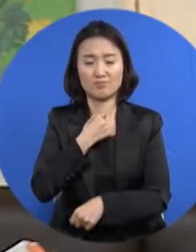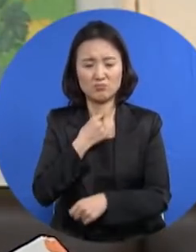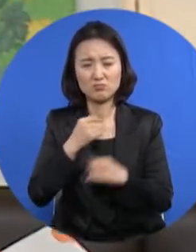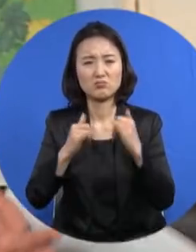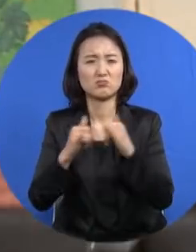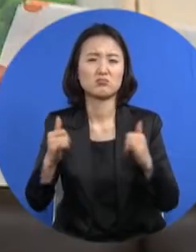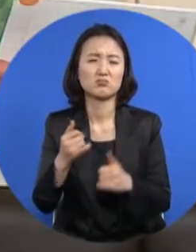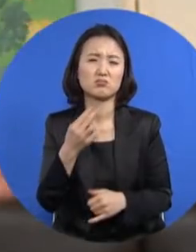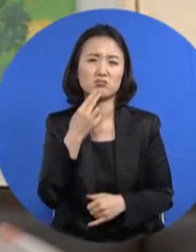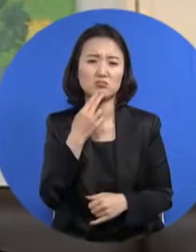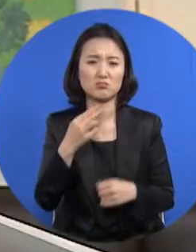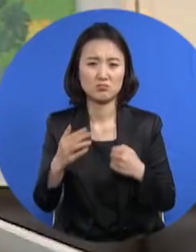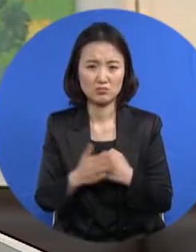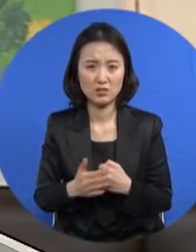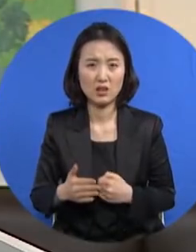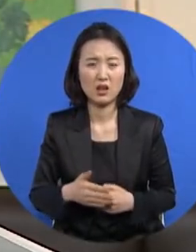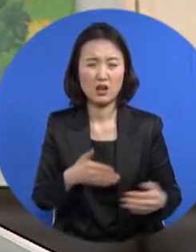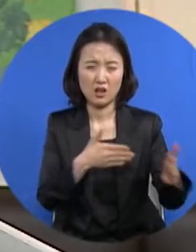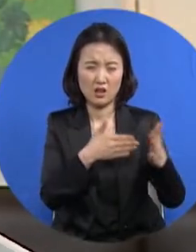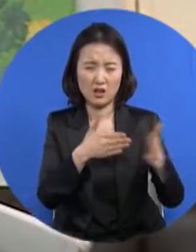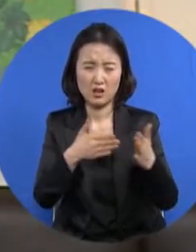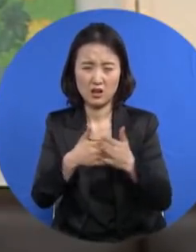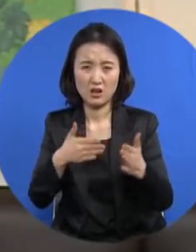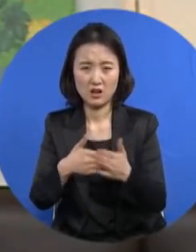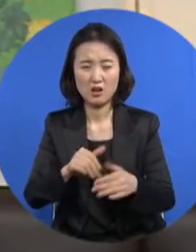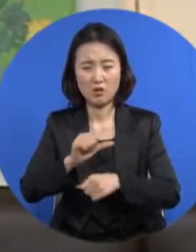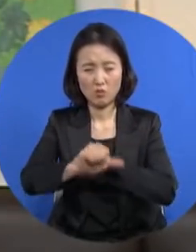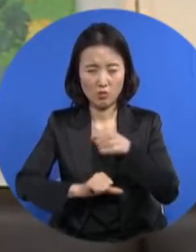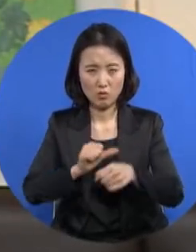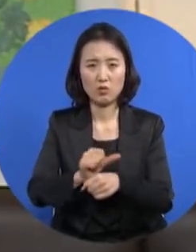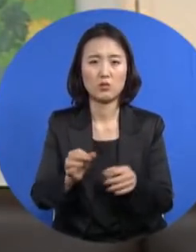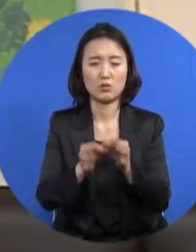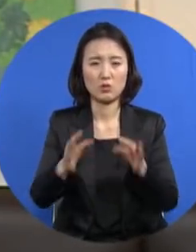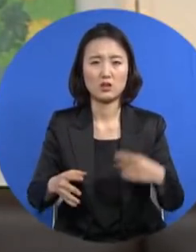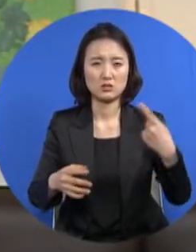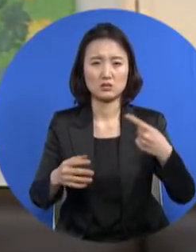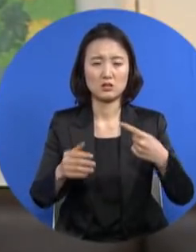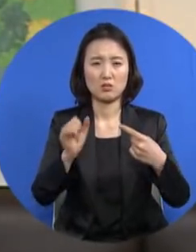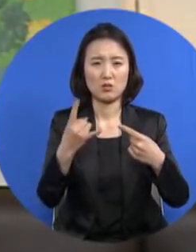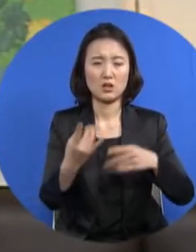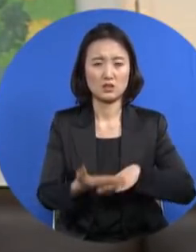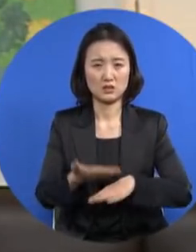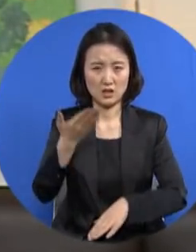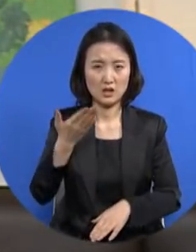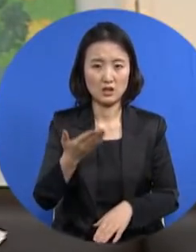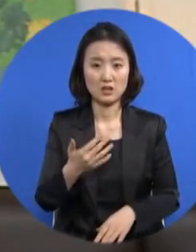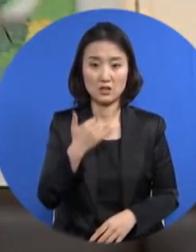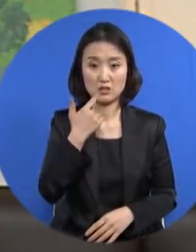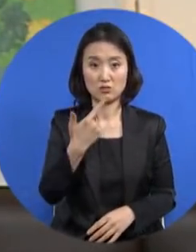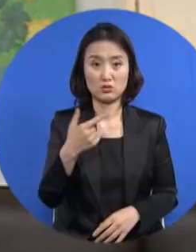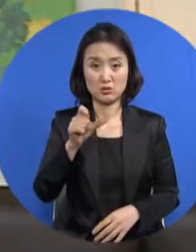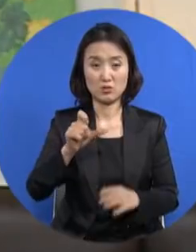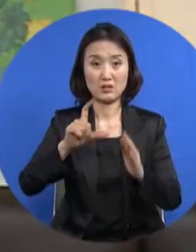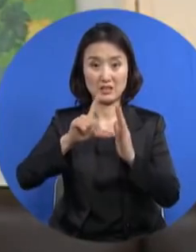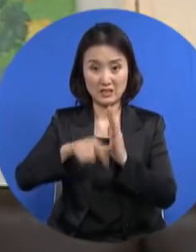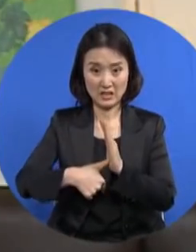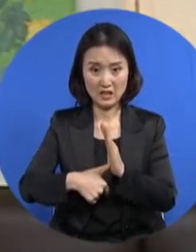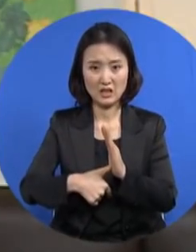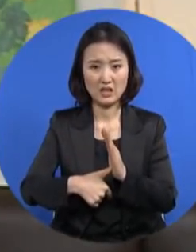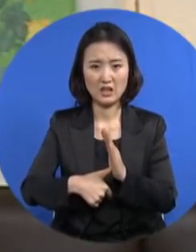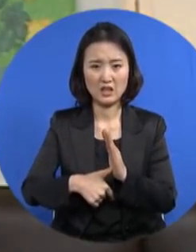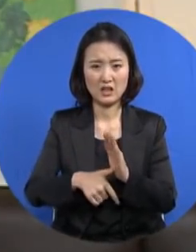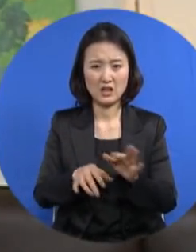그래서 거의 1000번을 거절을 당했어요. 5년 동안. 그래서 65살의 나이에 첫 번째 아주 장사가 안